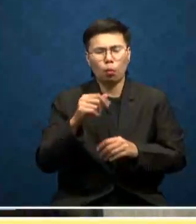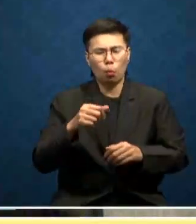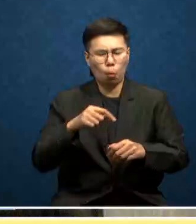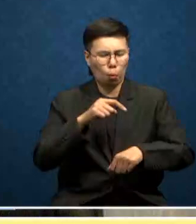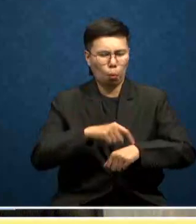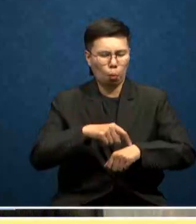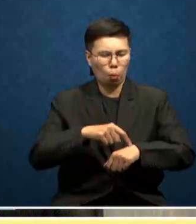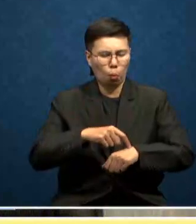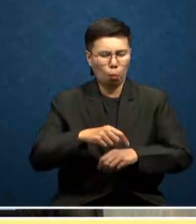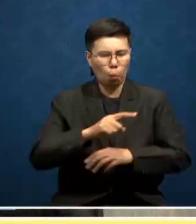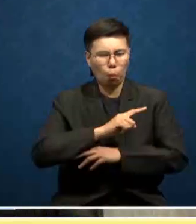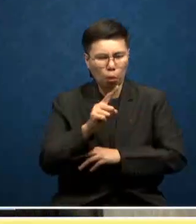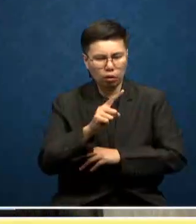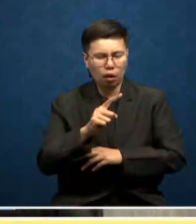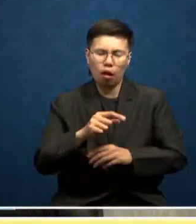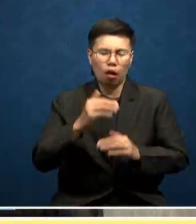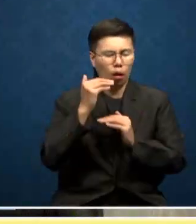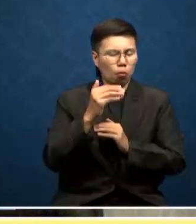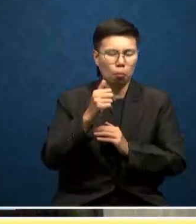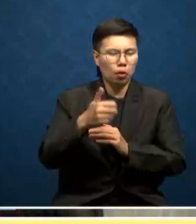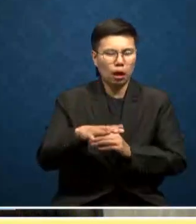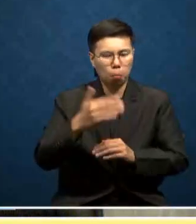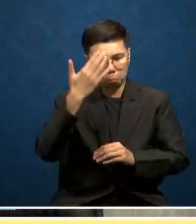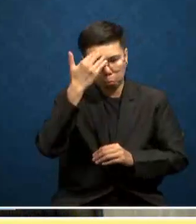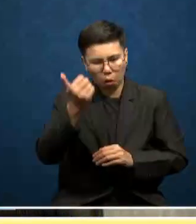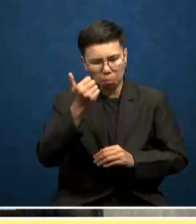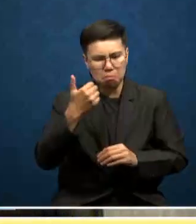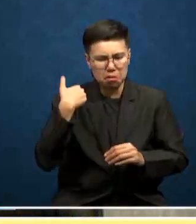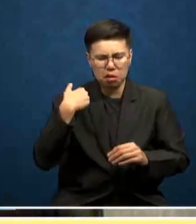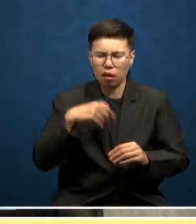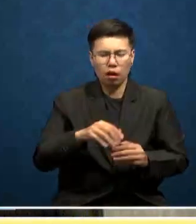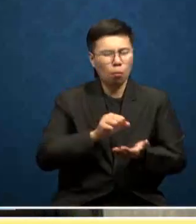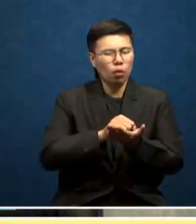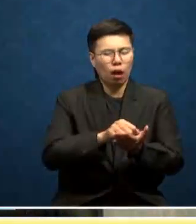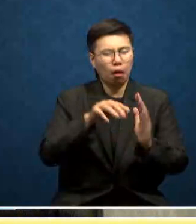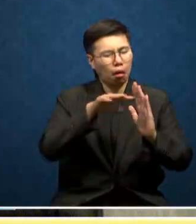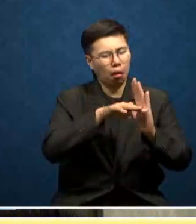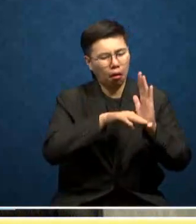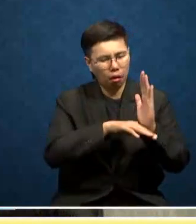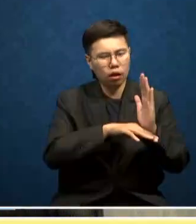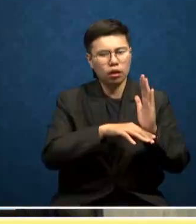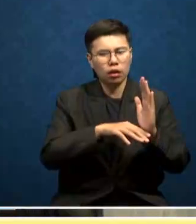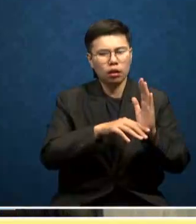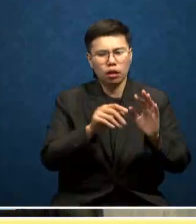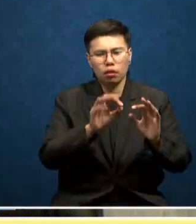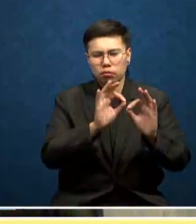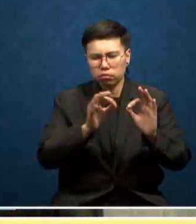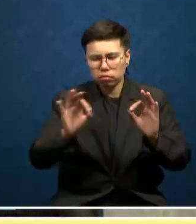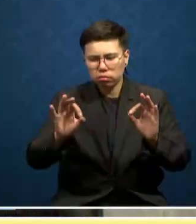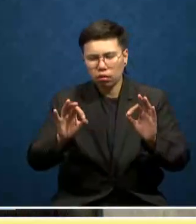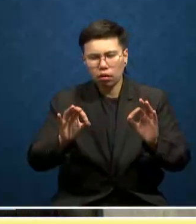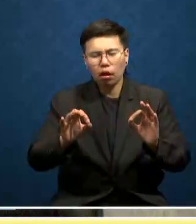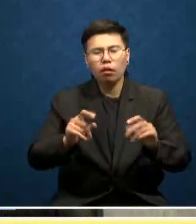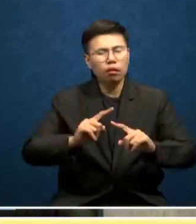ได้เนื่องจากว่ากระบวนการมีขั้นตอนที่มากมายแล้วก็เนื้องานต่างๆแตกต่างกันในการที่จะก